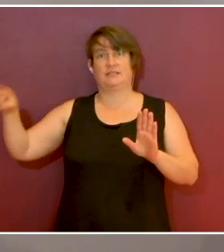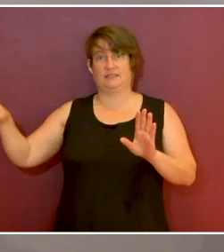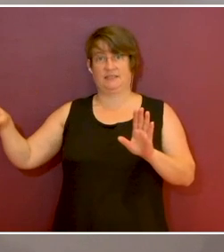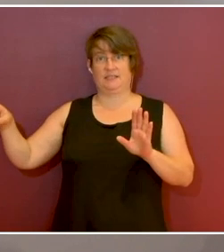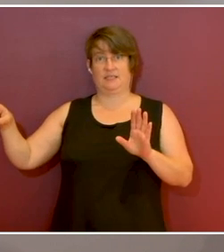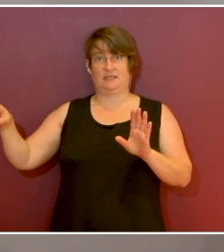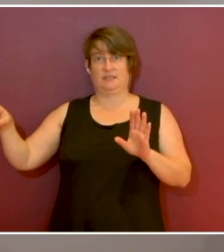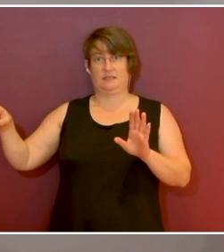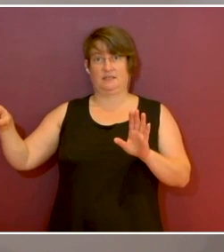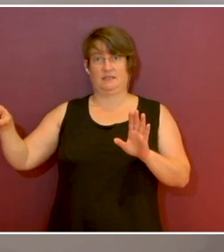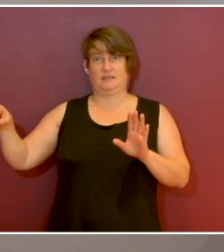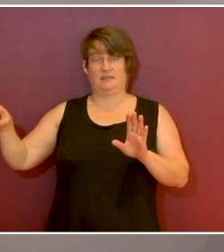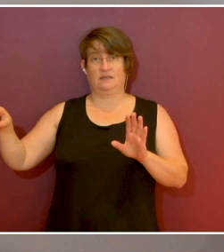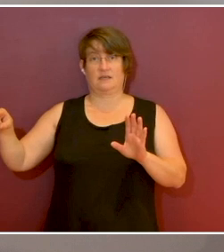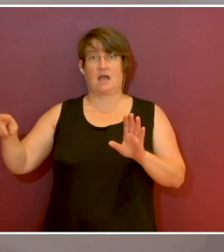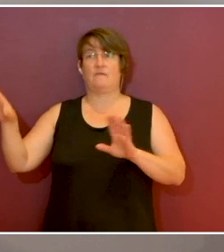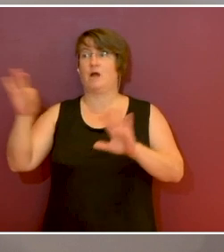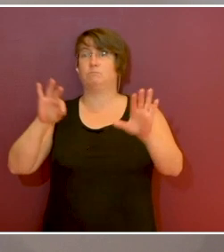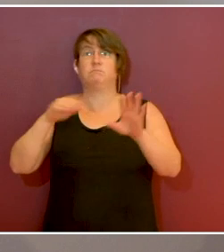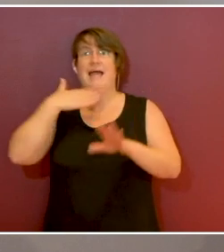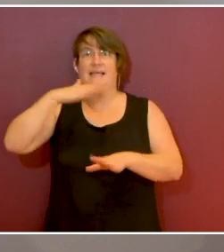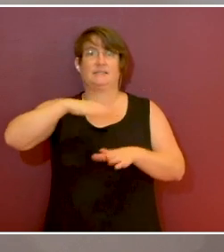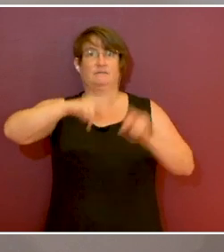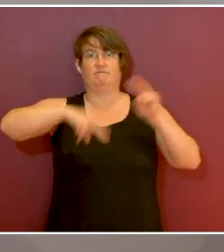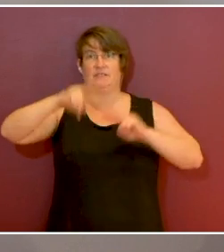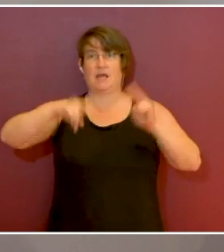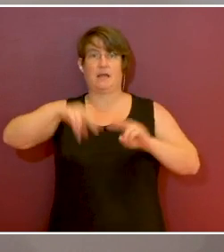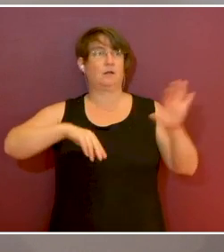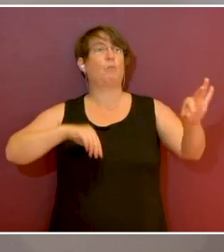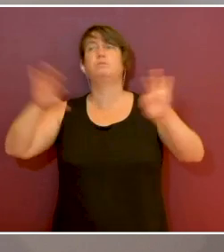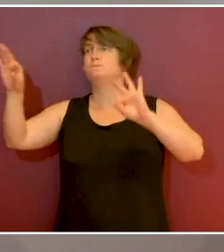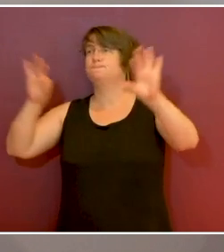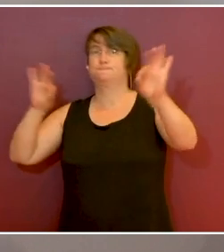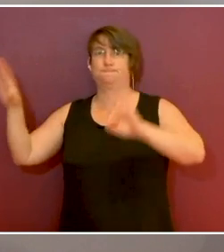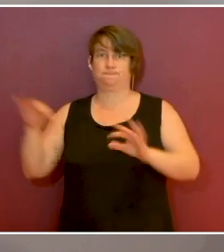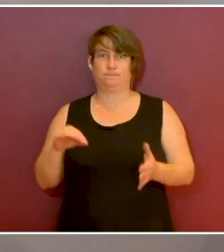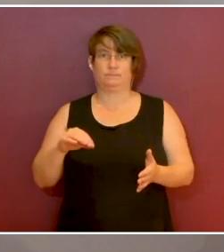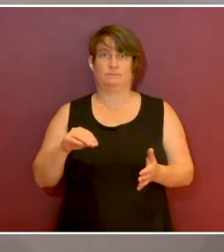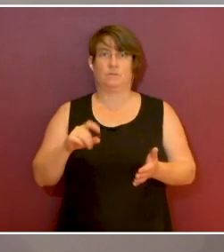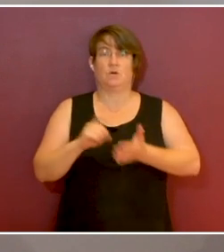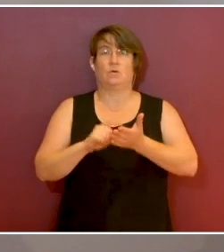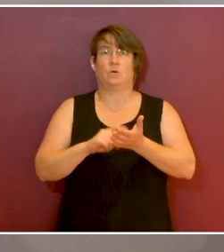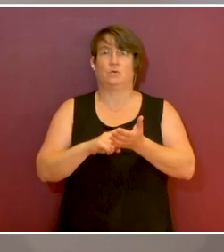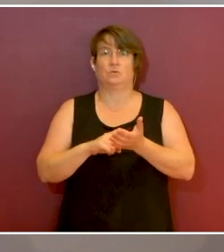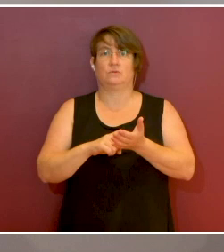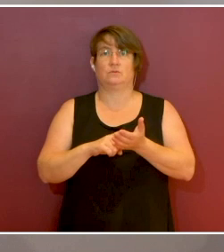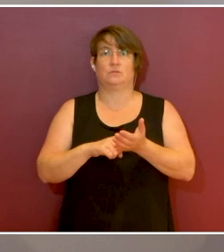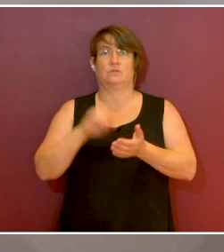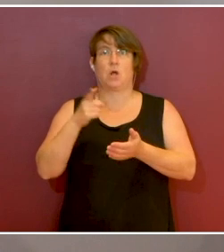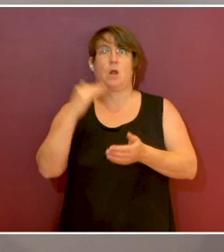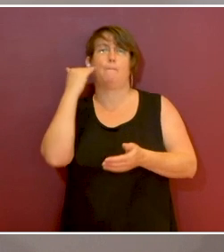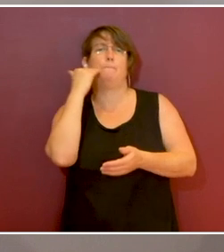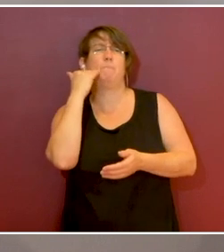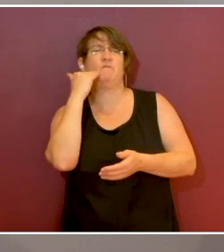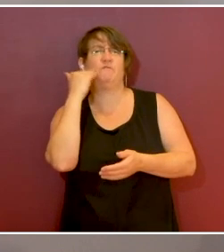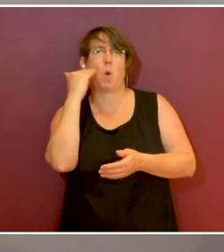an Kitas, die halt verteilt sind über Hessen, dass das halt korreliert mit der Anzahl der Bewohner, also